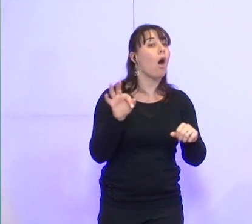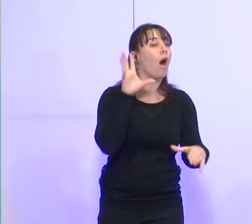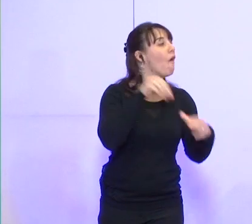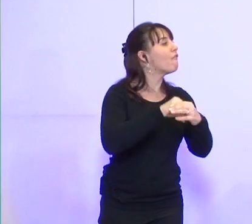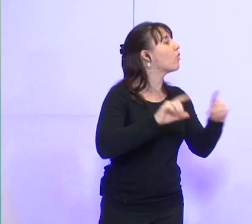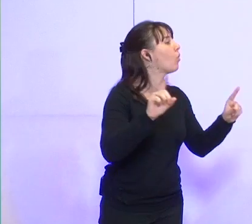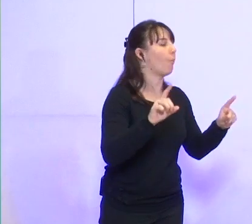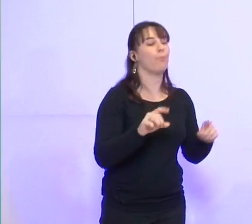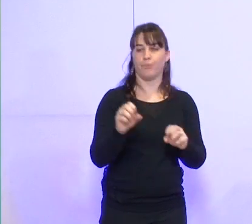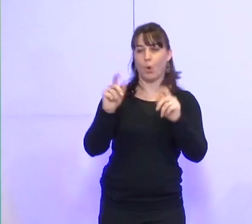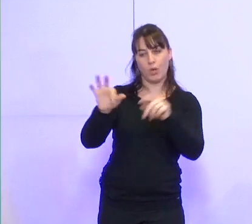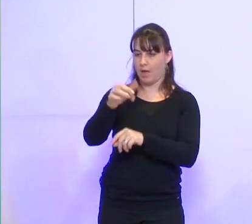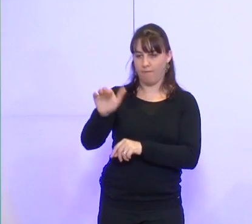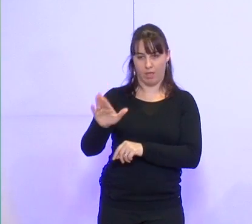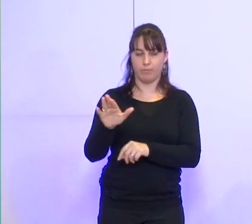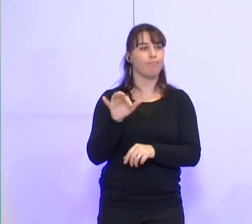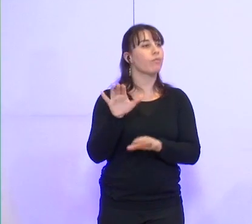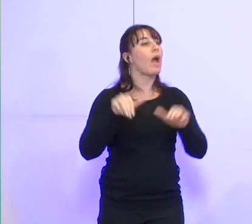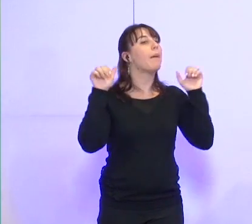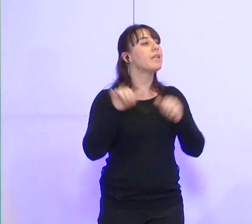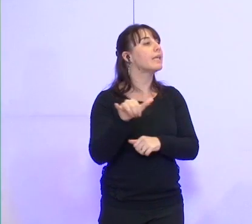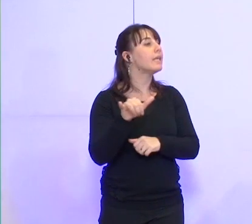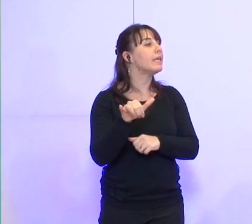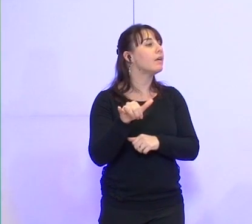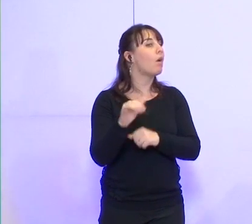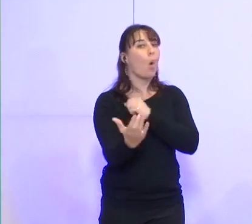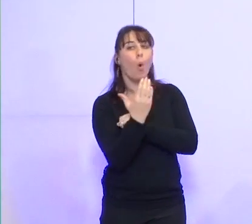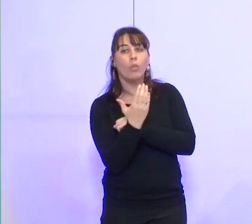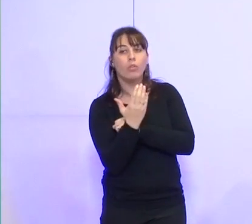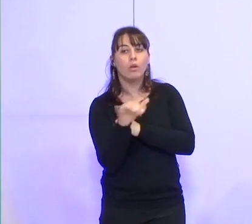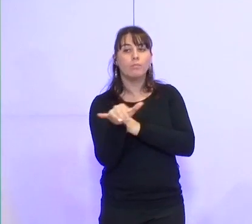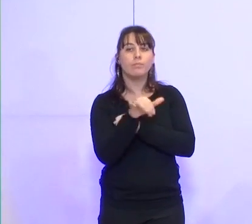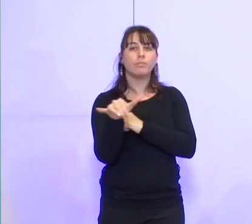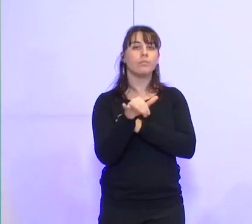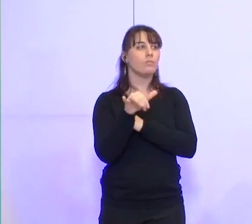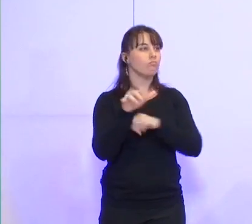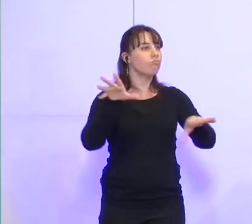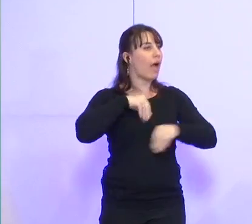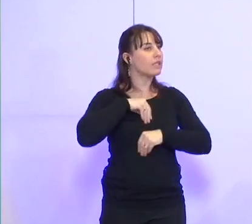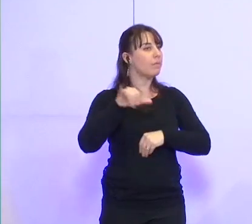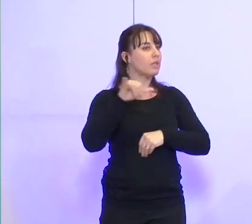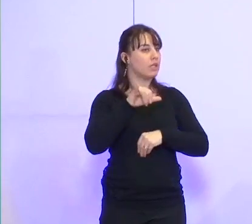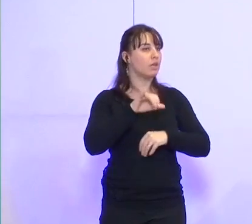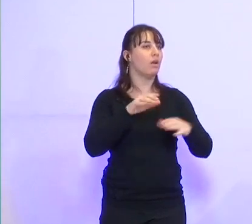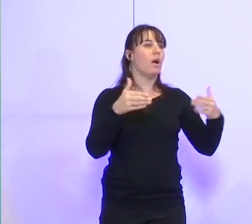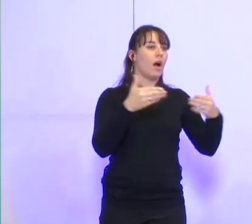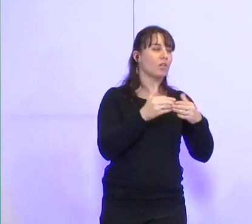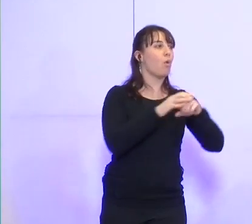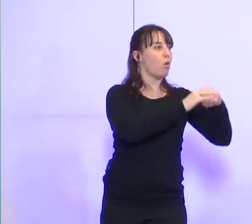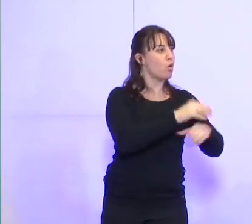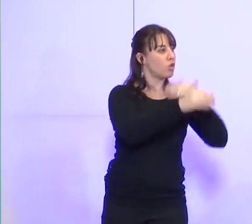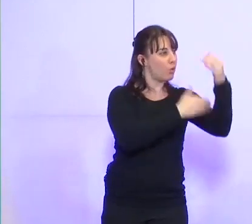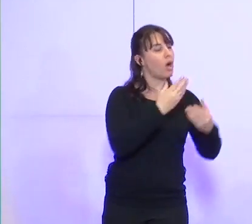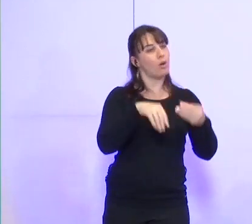vote. Qui s'abstient? Qui est contre? Qui est pour? Le Rassemblement de gauche et de progrès,